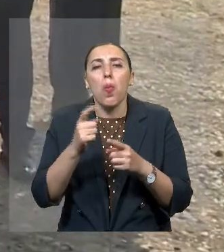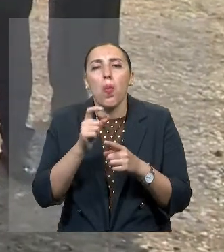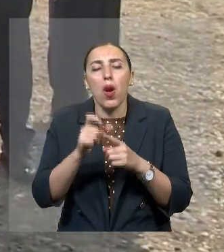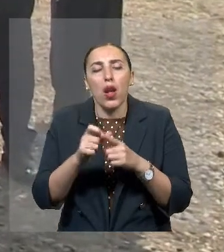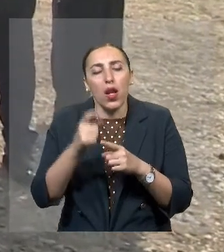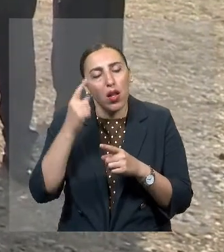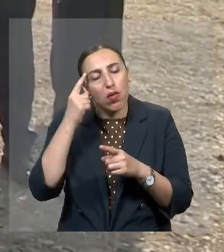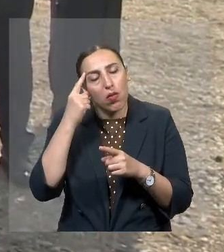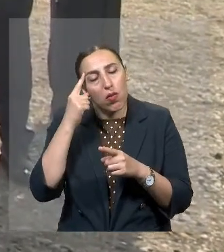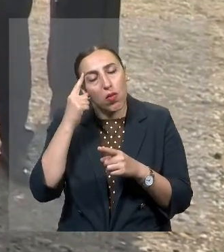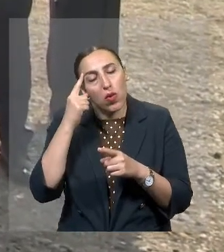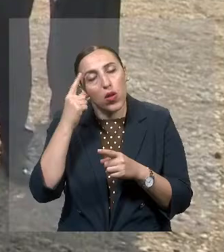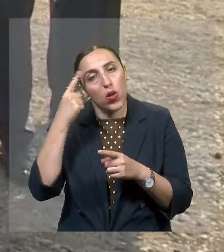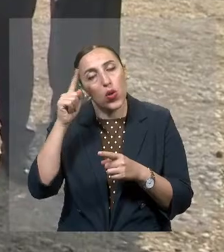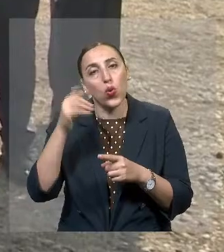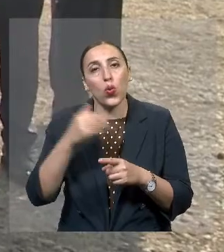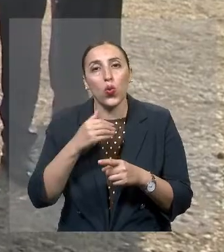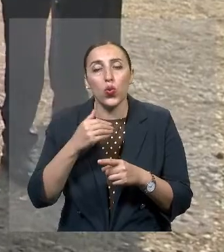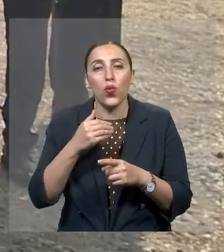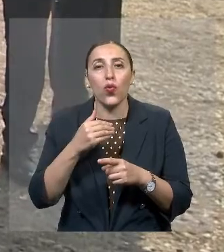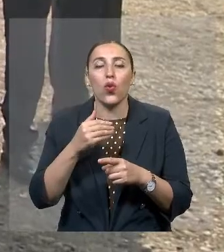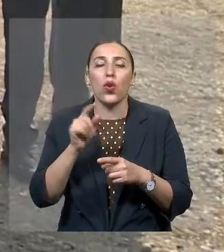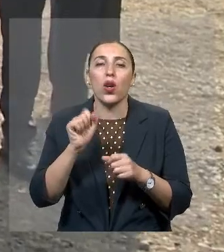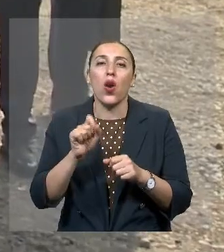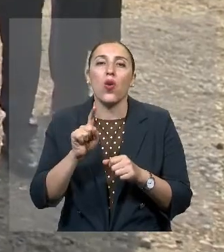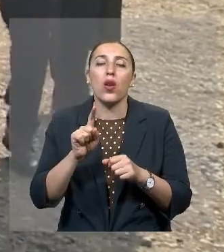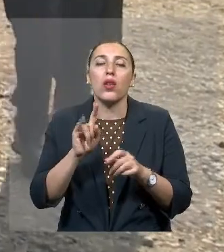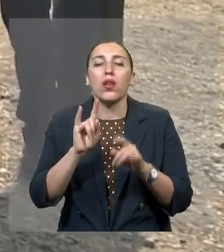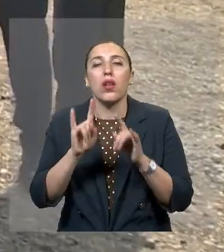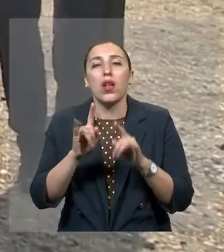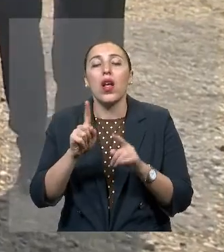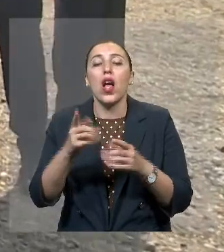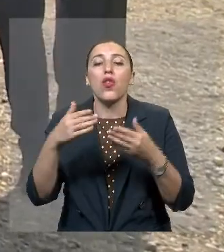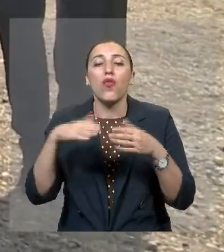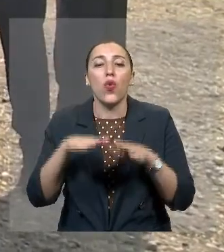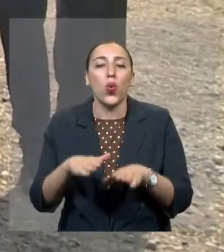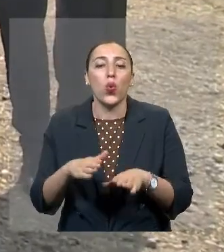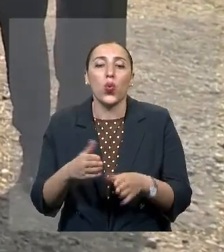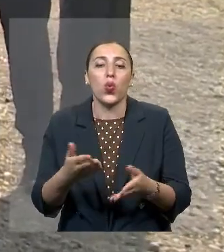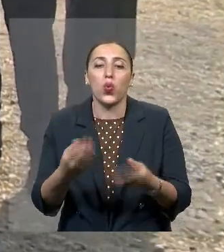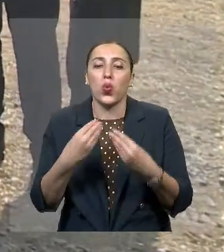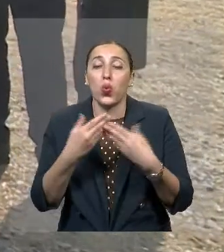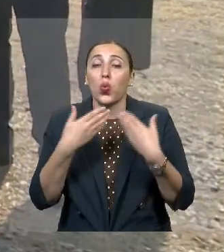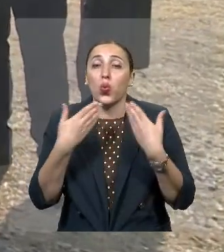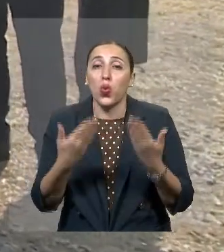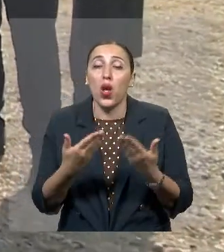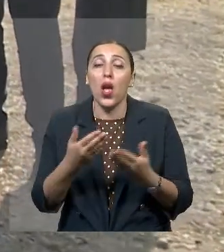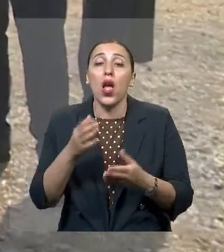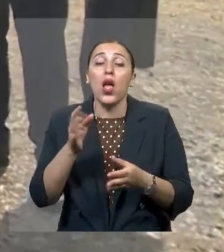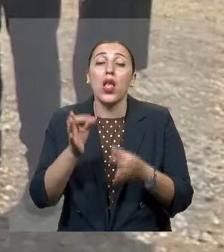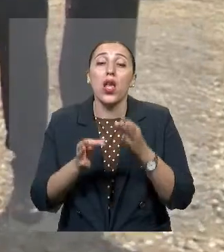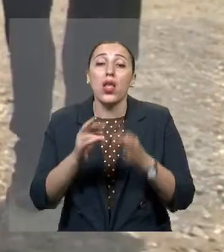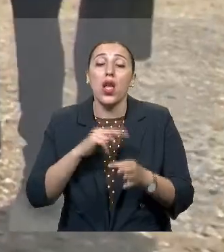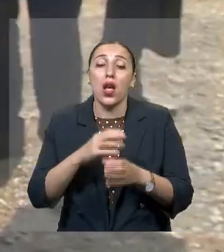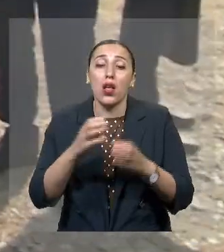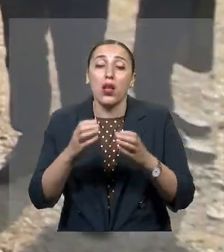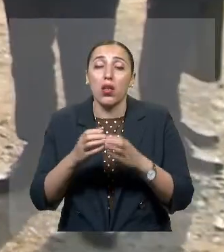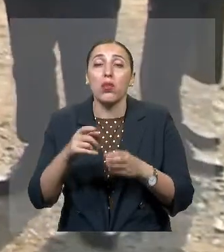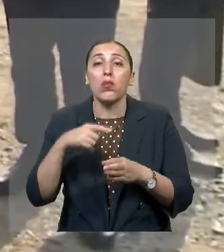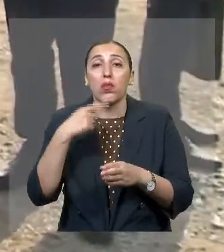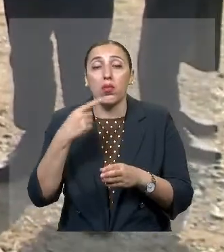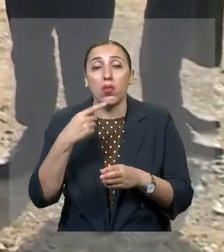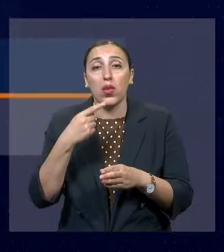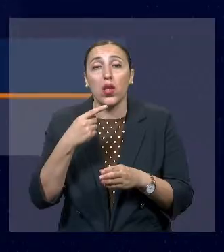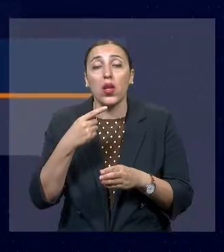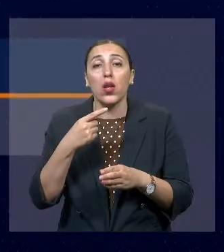տակ պահելու հիմնավորումները կարողանա արդարացնել։ Որոշումը չի տրամադրվել, միայն նշել դատարանի աշխատակազմը նշեց, որ կաղված կարող